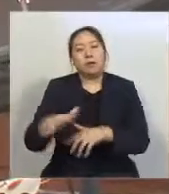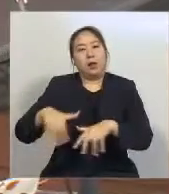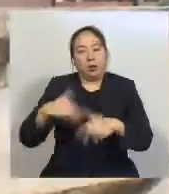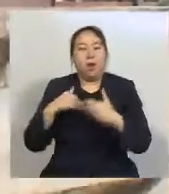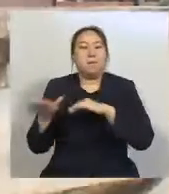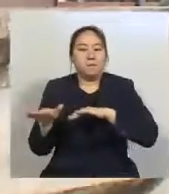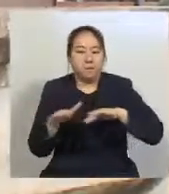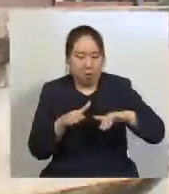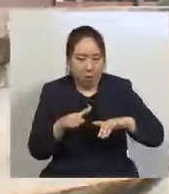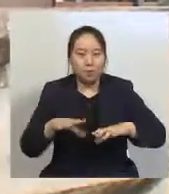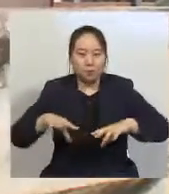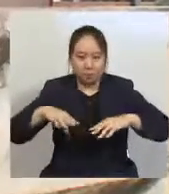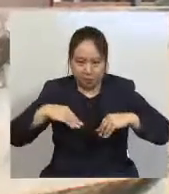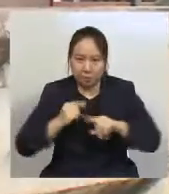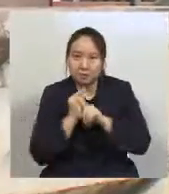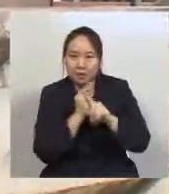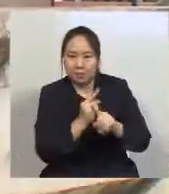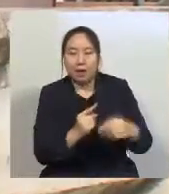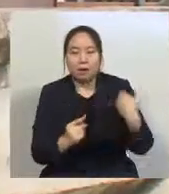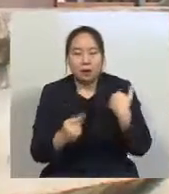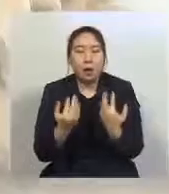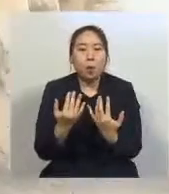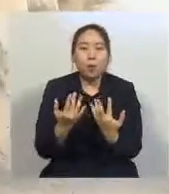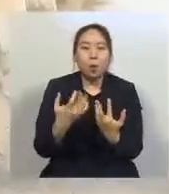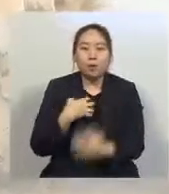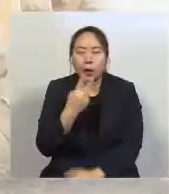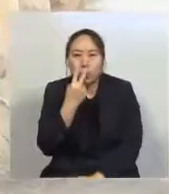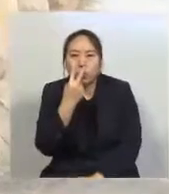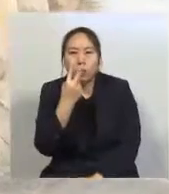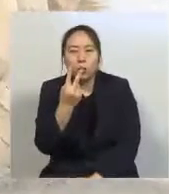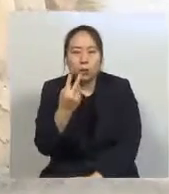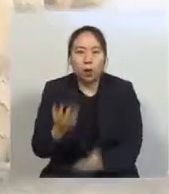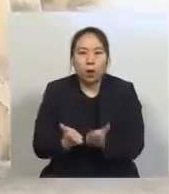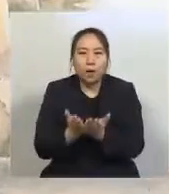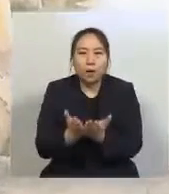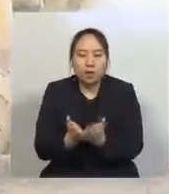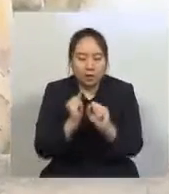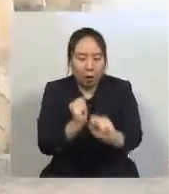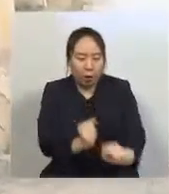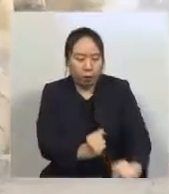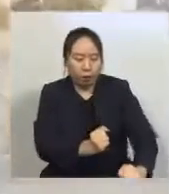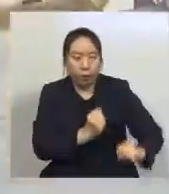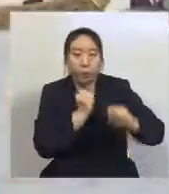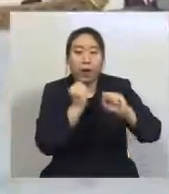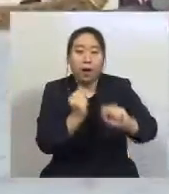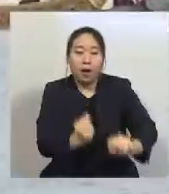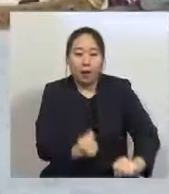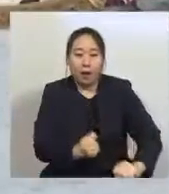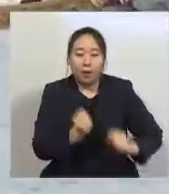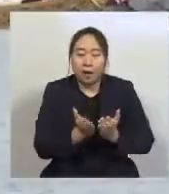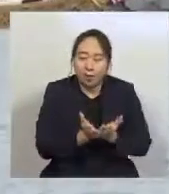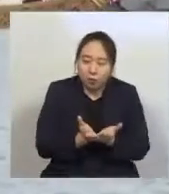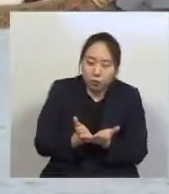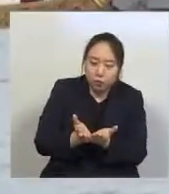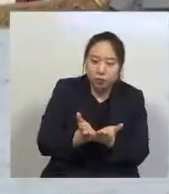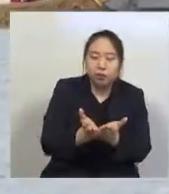จกันให้ความร่วมมือเป็นอย่างดีและเฝ้ารอคอยที่จะได้ชื่นชมความพร้อมเพรียงของกำลังพลฝีพายในขบวนเรือรวมถึงความงดงาม